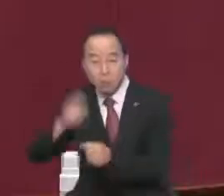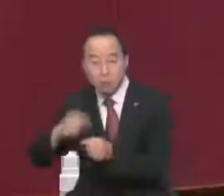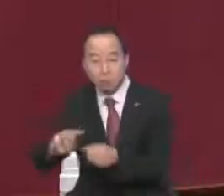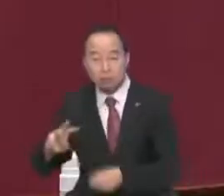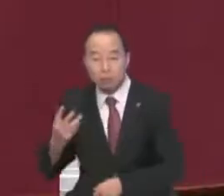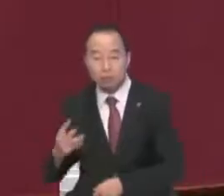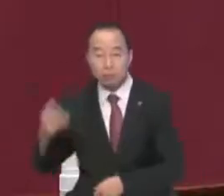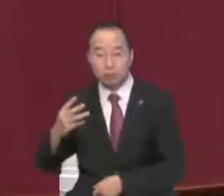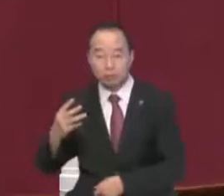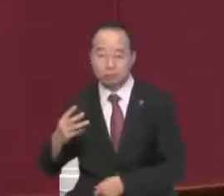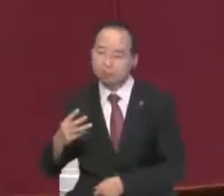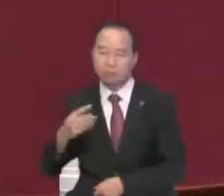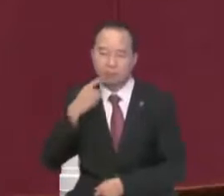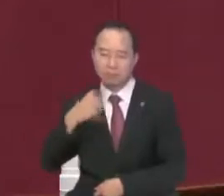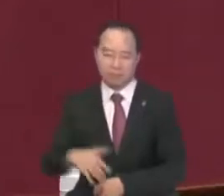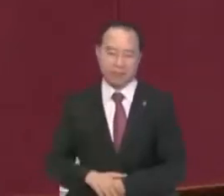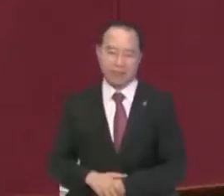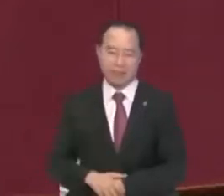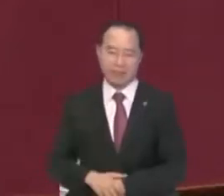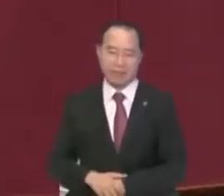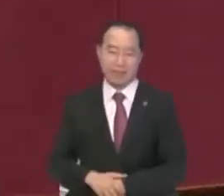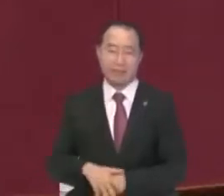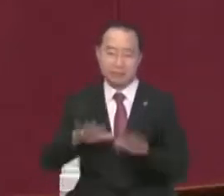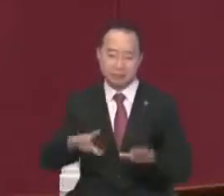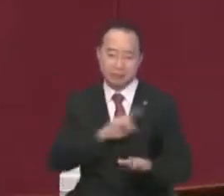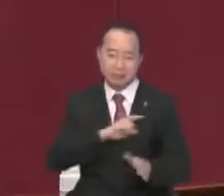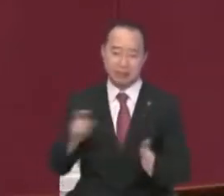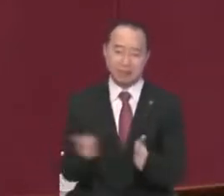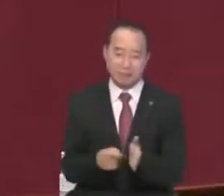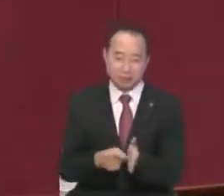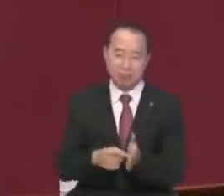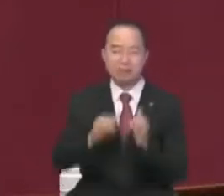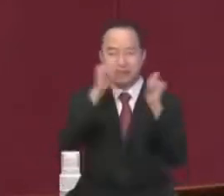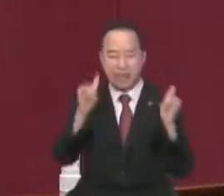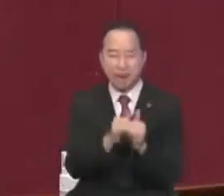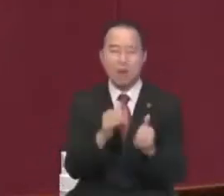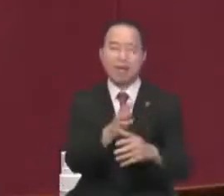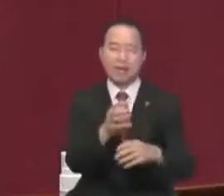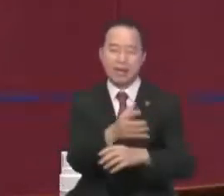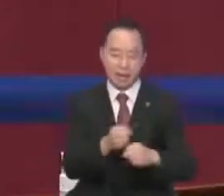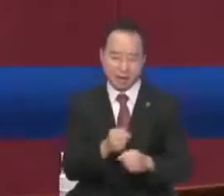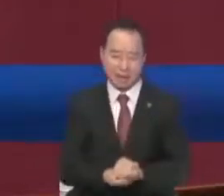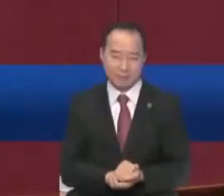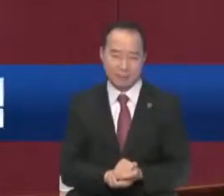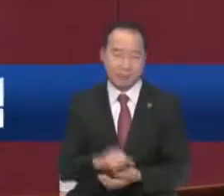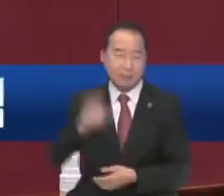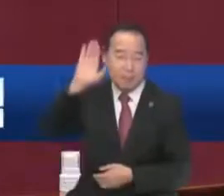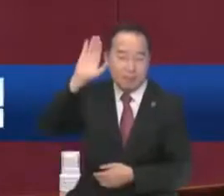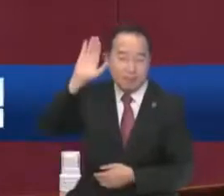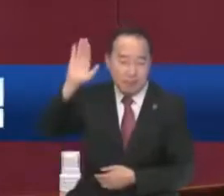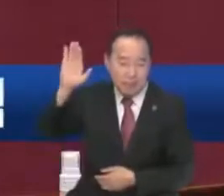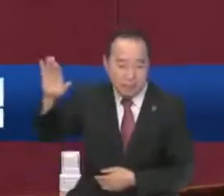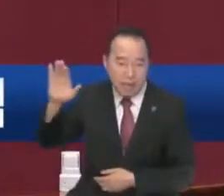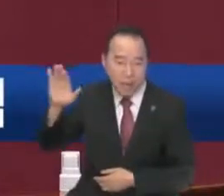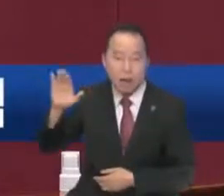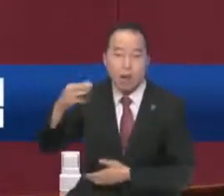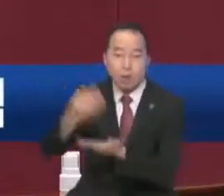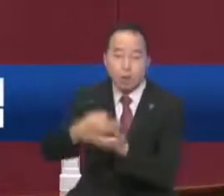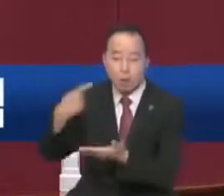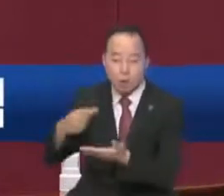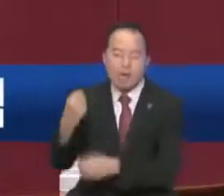전국민 고용소득보험은 재난시대에 가장 필요한 사회적 계약이며 미래의 소득보장제도인 기본소득제